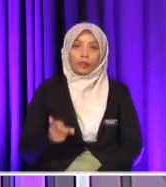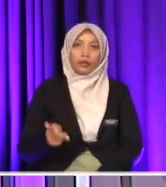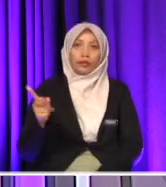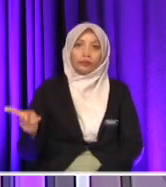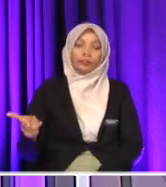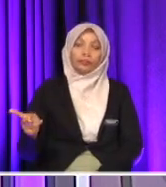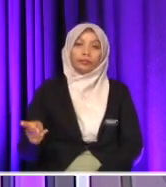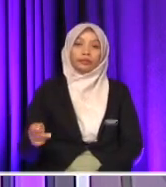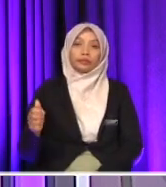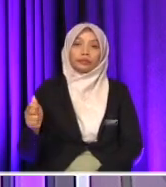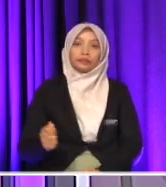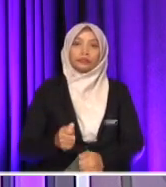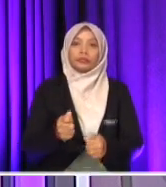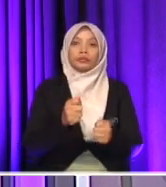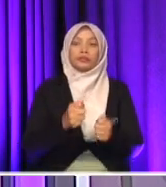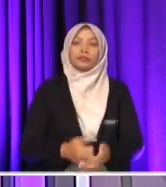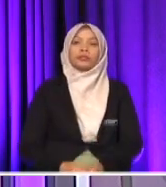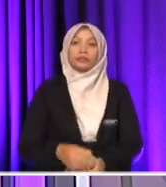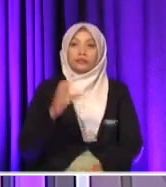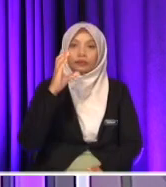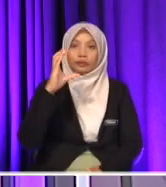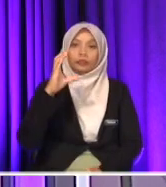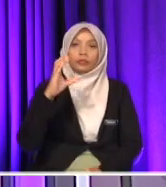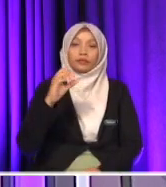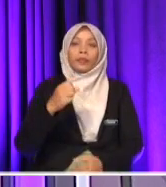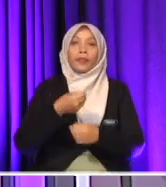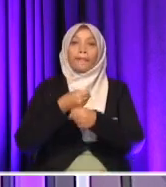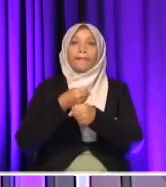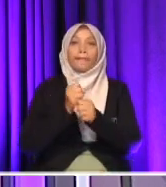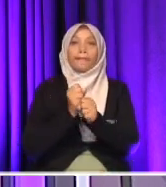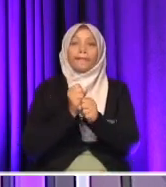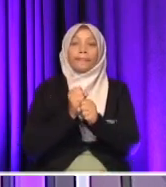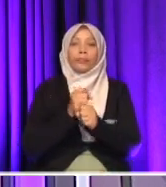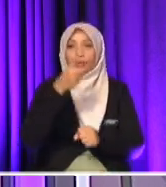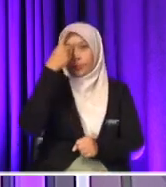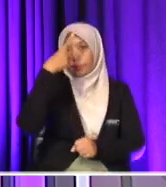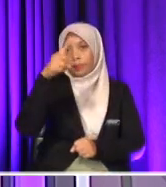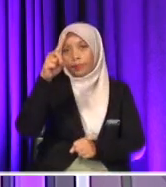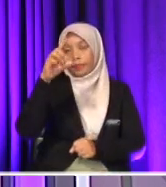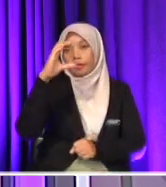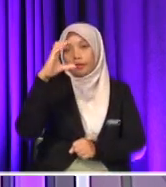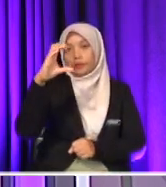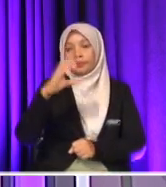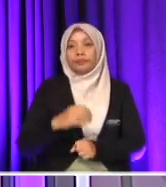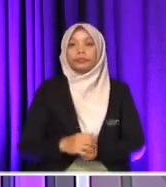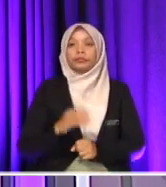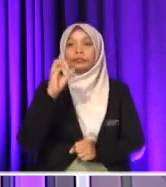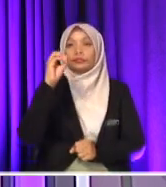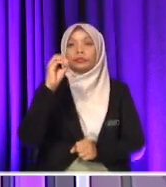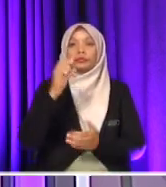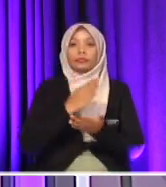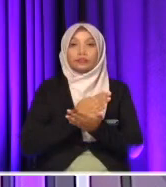Okey, pearuh. Dan untuk galangan C ni tadi, untuk C, ini untuk C kapasitor ni tadi, okey, kosong tolak dengan